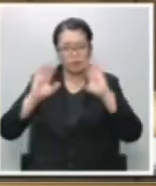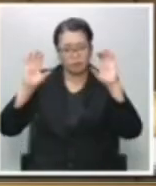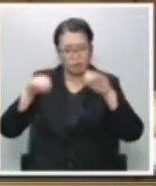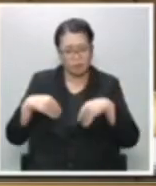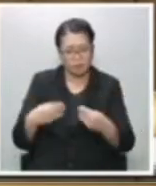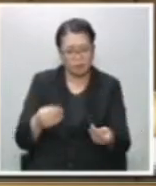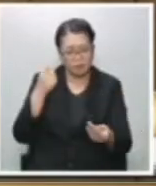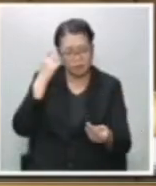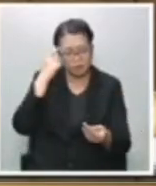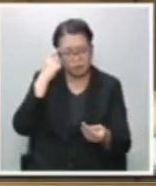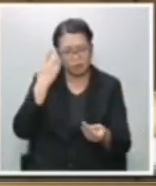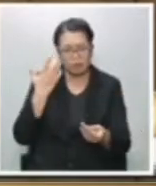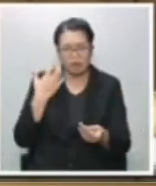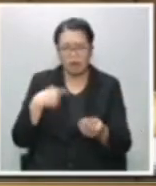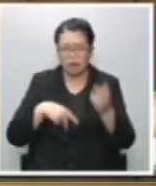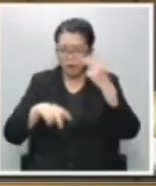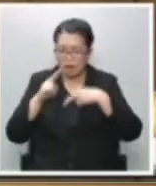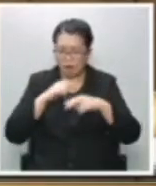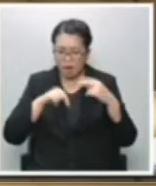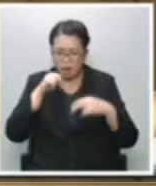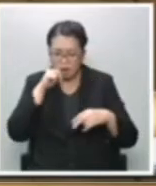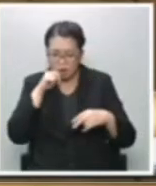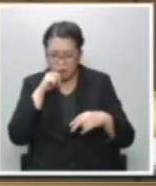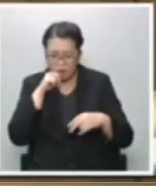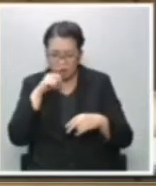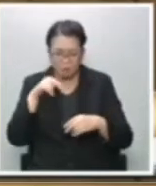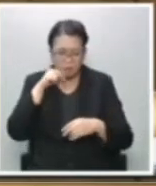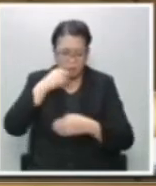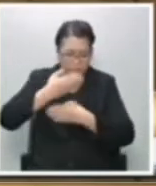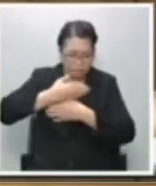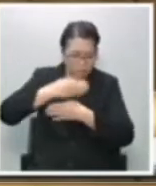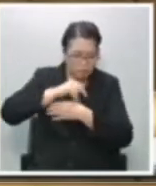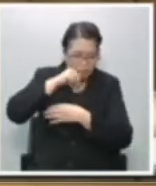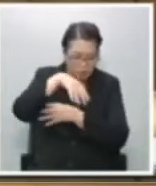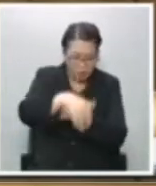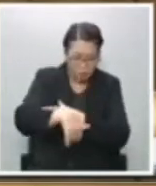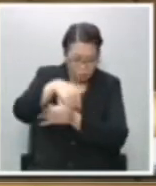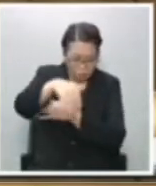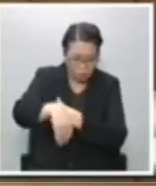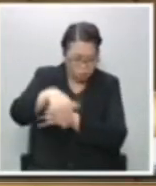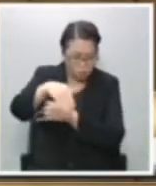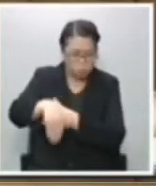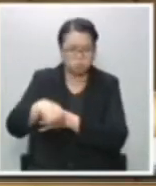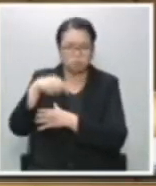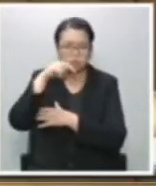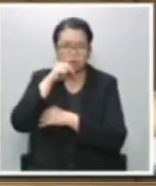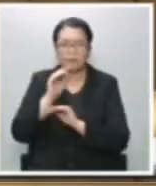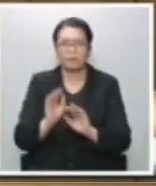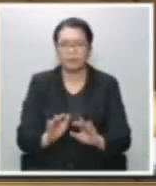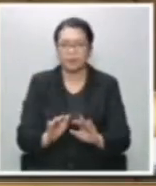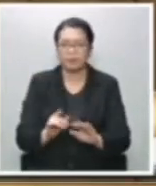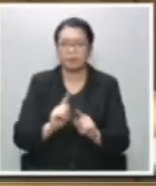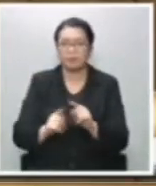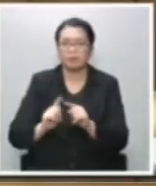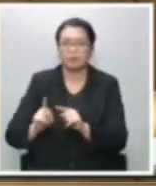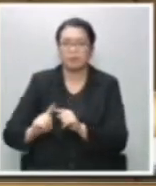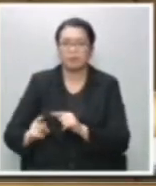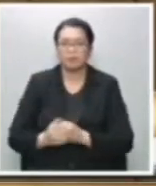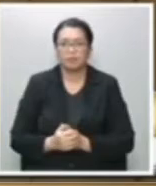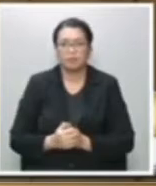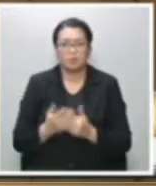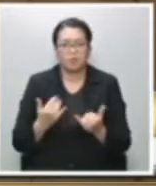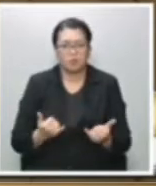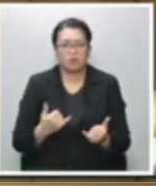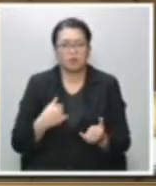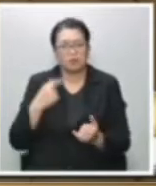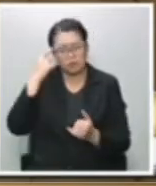ไปหาแหล่งน้ำอื่นๆการขุดบ่อบาดาลหรืออื่นๆยังมีอยู่เพราะนั้นตอนนี้เนี่ยผมก็เร่งว่าพยายามสรุ